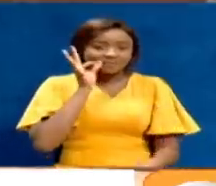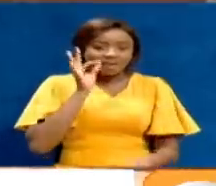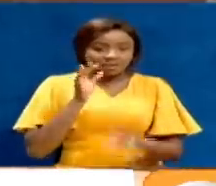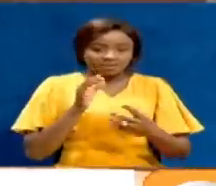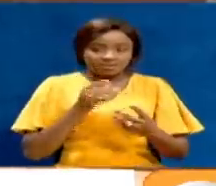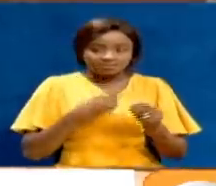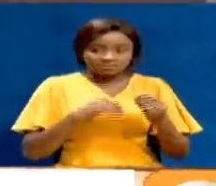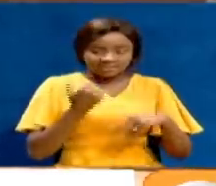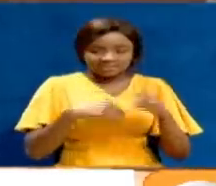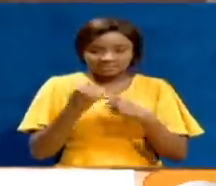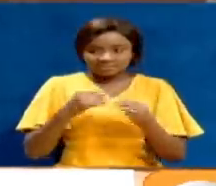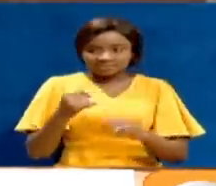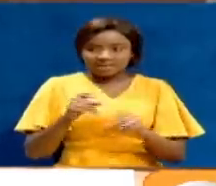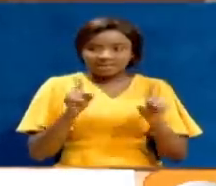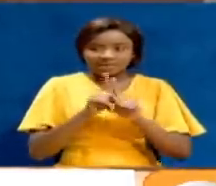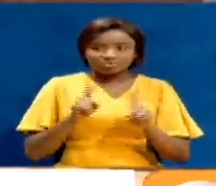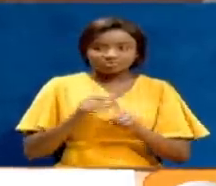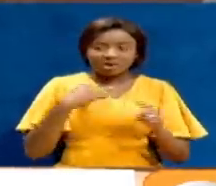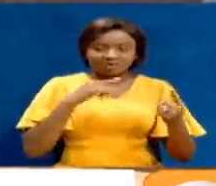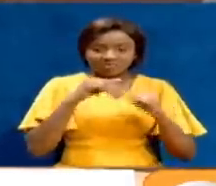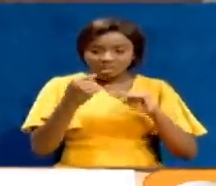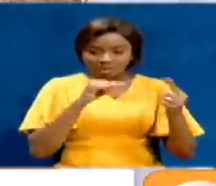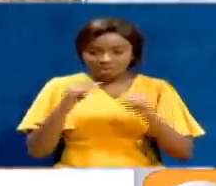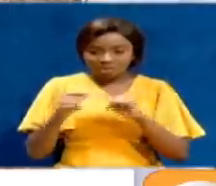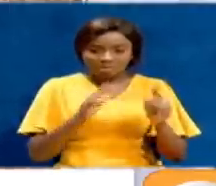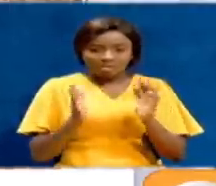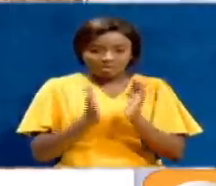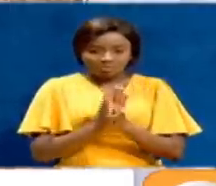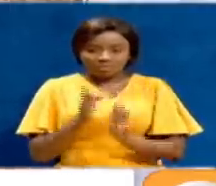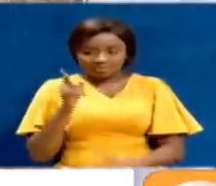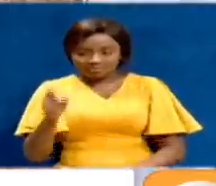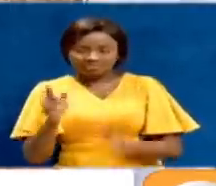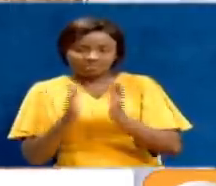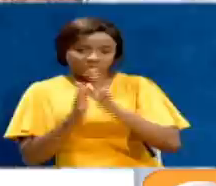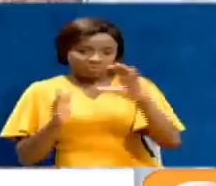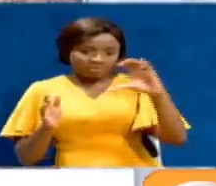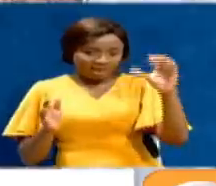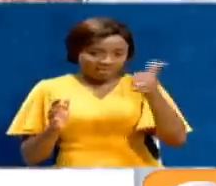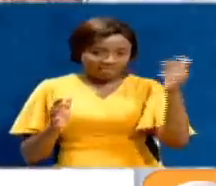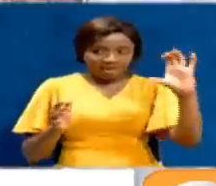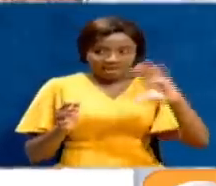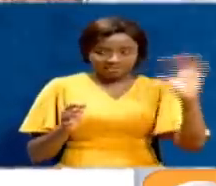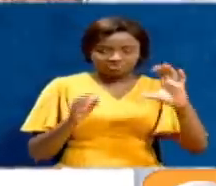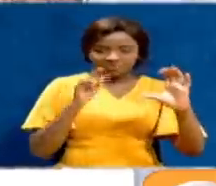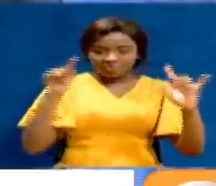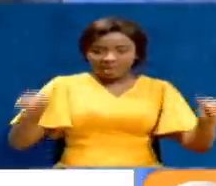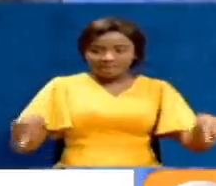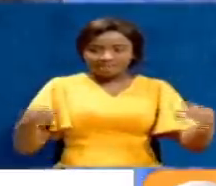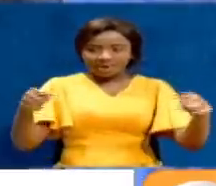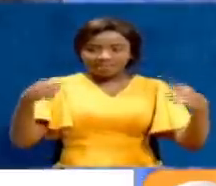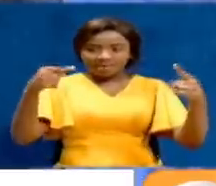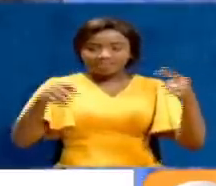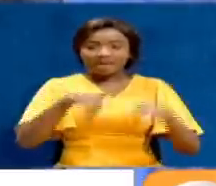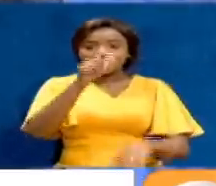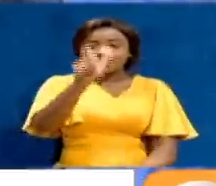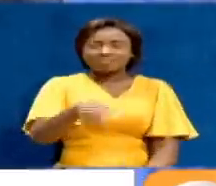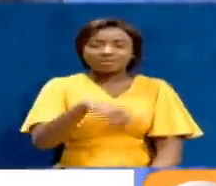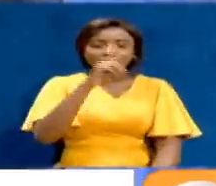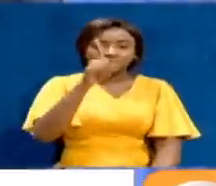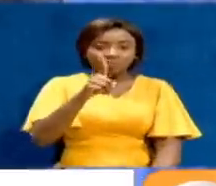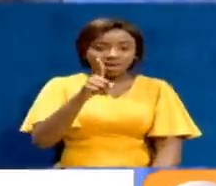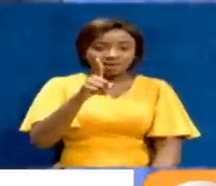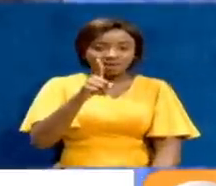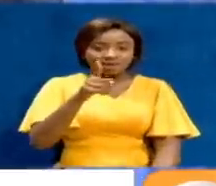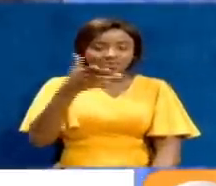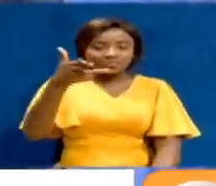hilo, na kwamba kulikuwa na utata baina ya maafisa hao na mteja mmoja, hali iliyosababisha vurugu ambapo mtu mmoja